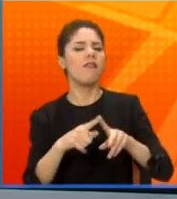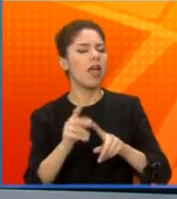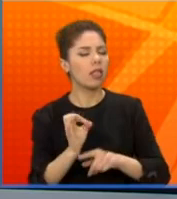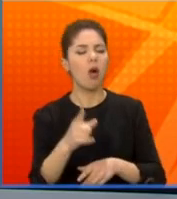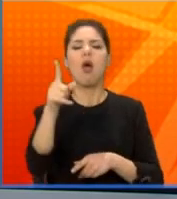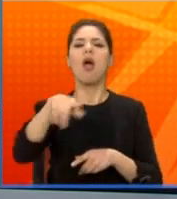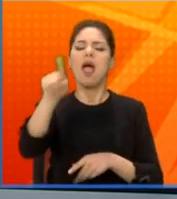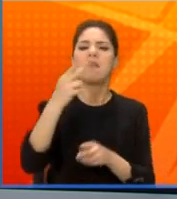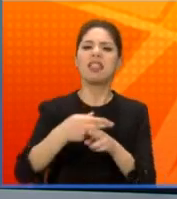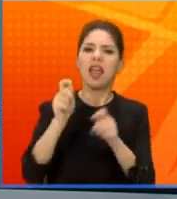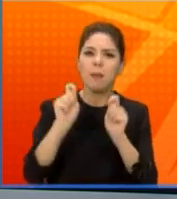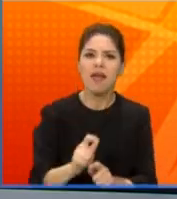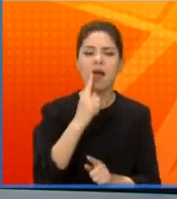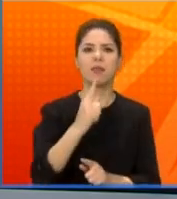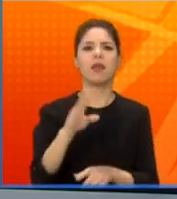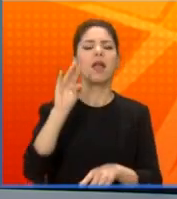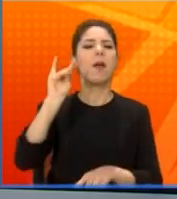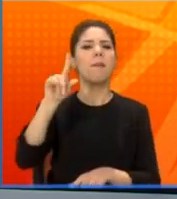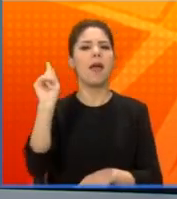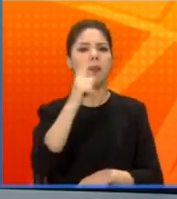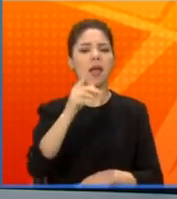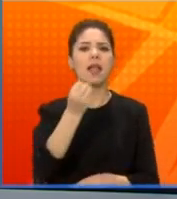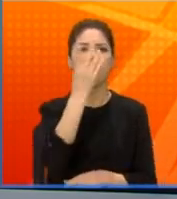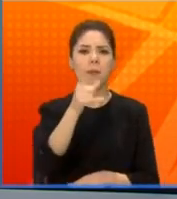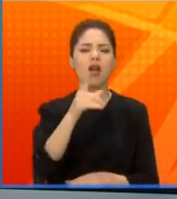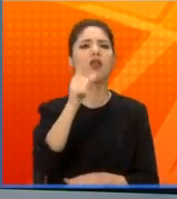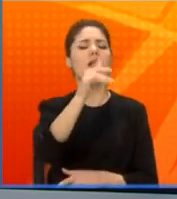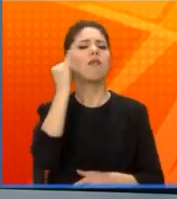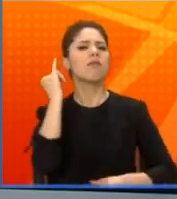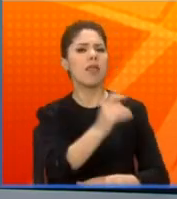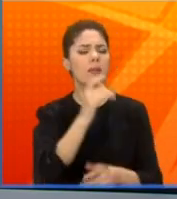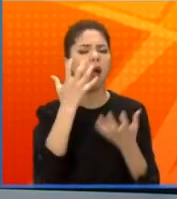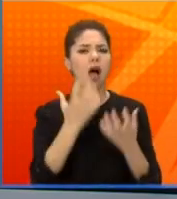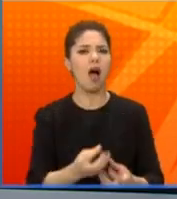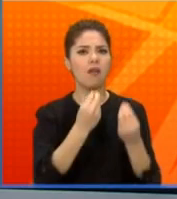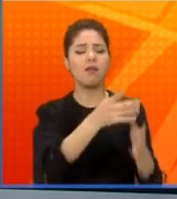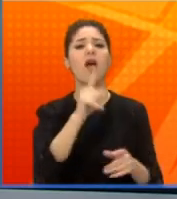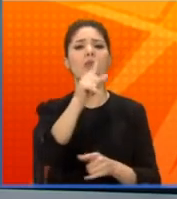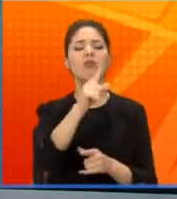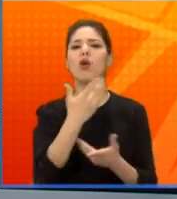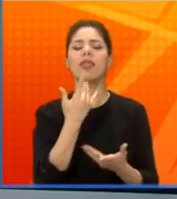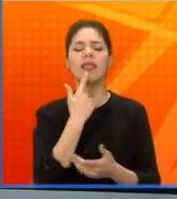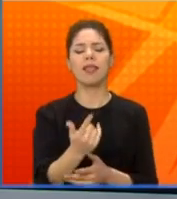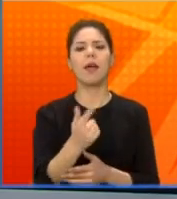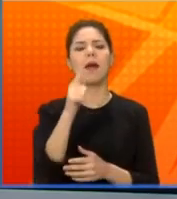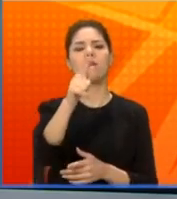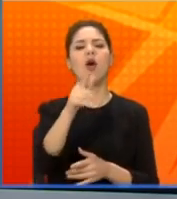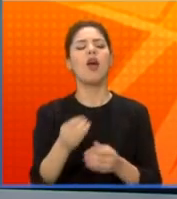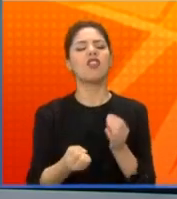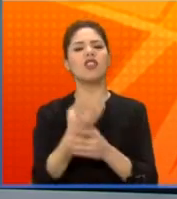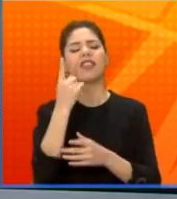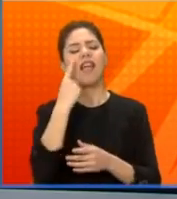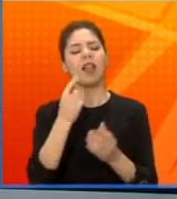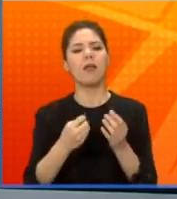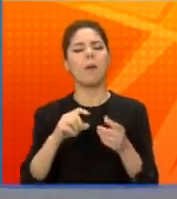da denenmişti dedi. MHP lideri Devlet Bahçeli'nin tepkisi de sertti. O da paralel devlet benzetmesi yaptı. Polemik büyüyor.